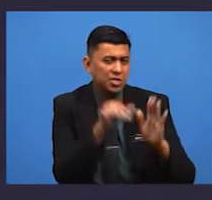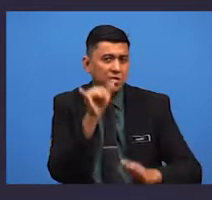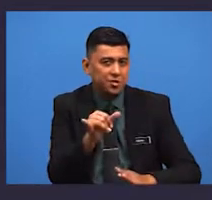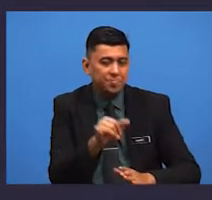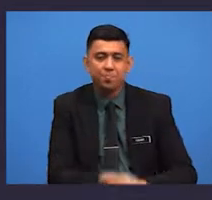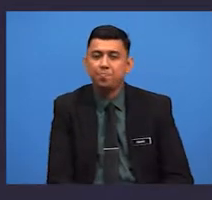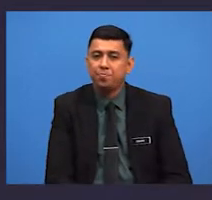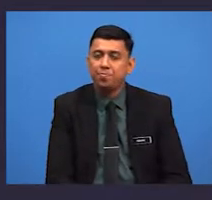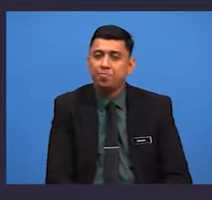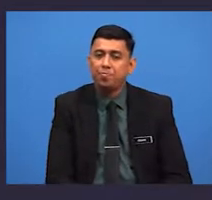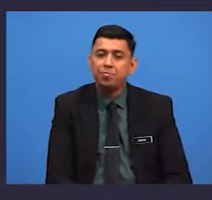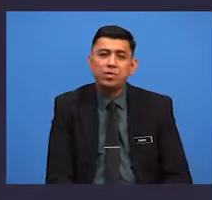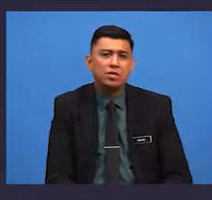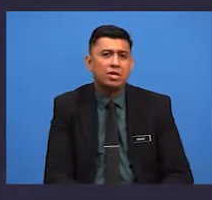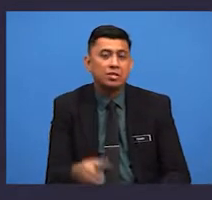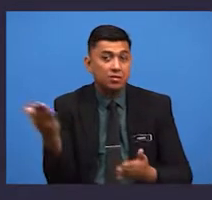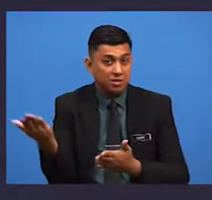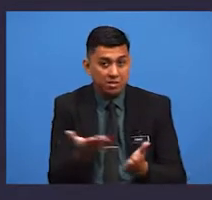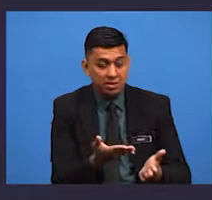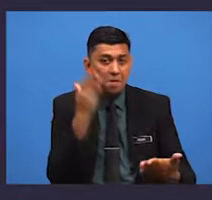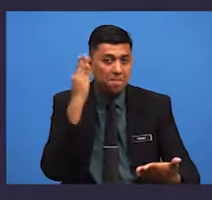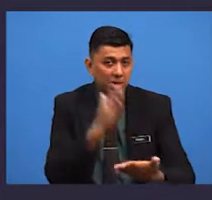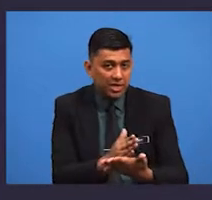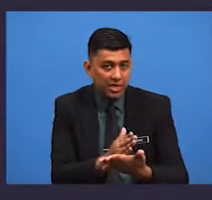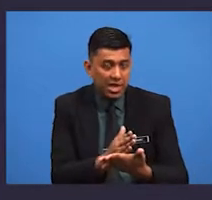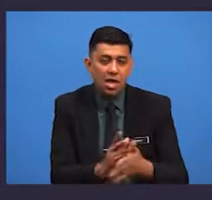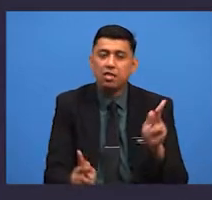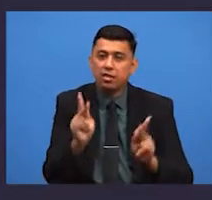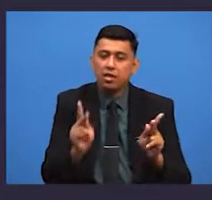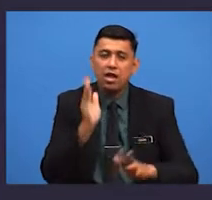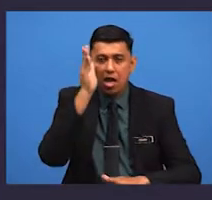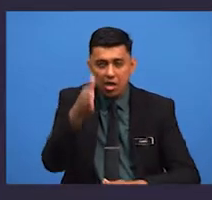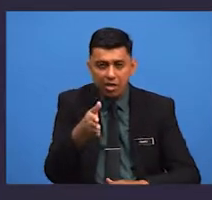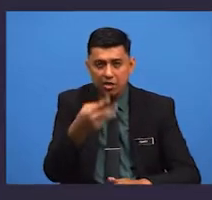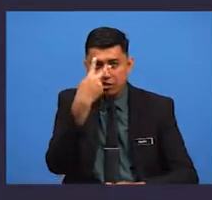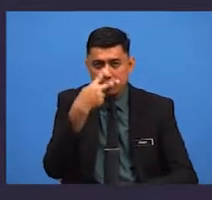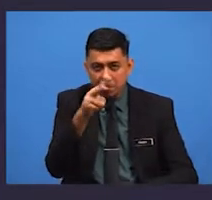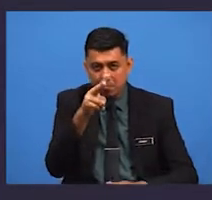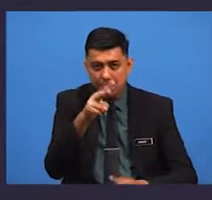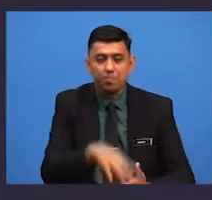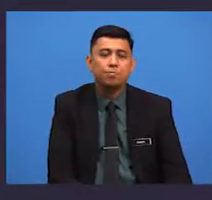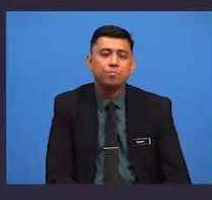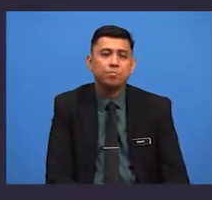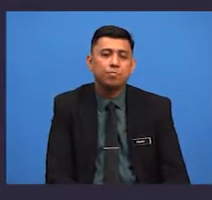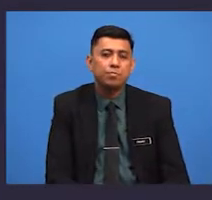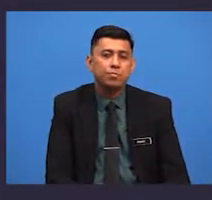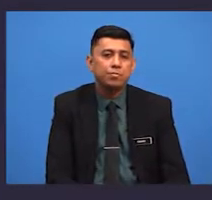syarat adalah ya, pernyataan sila berhentikan kereta akan